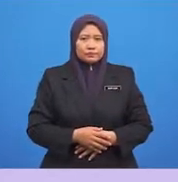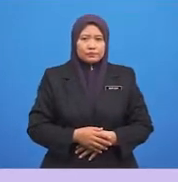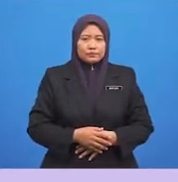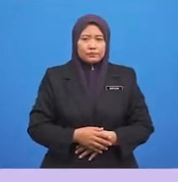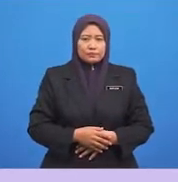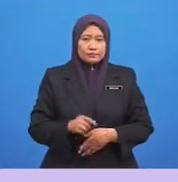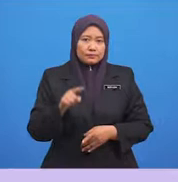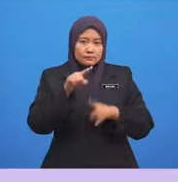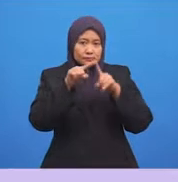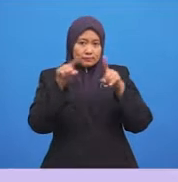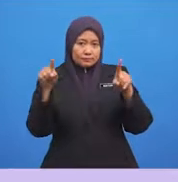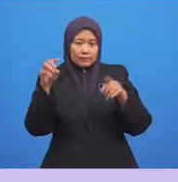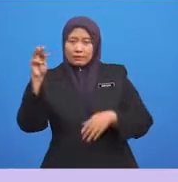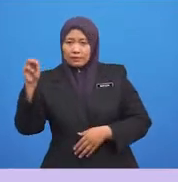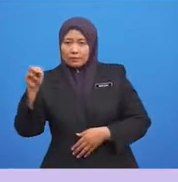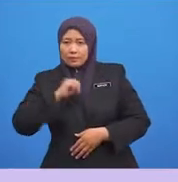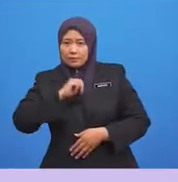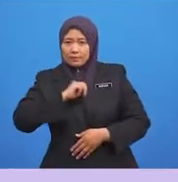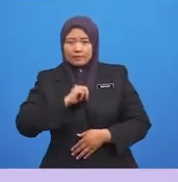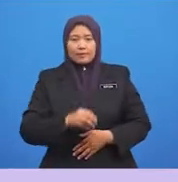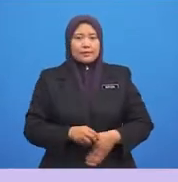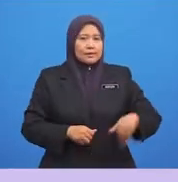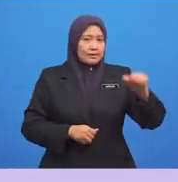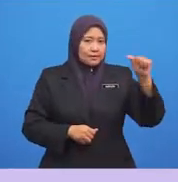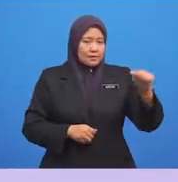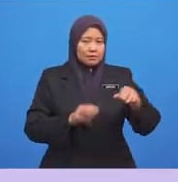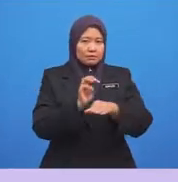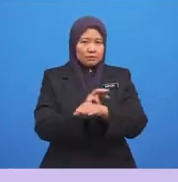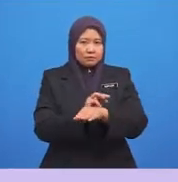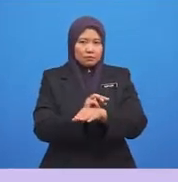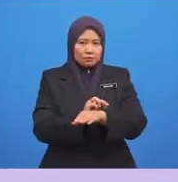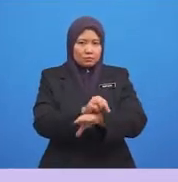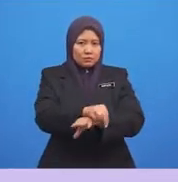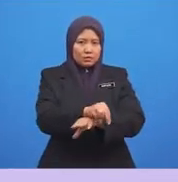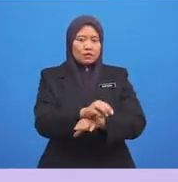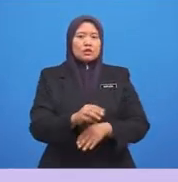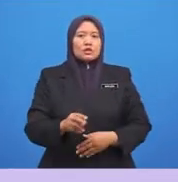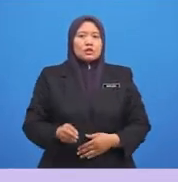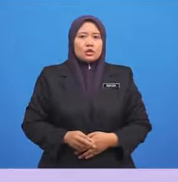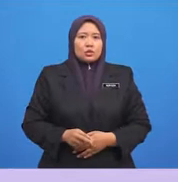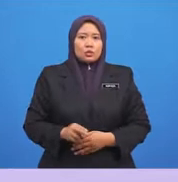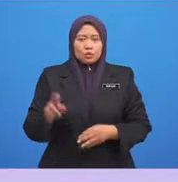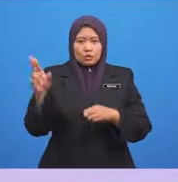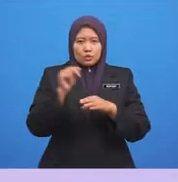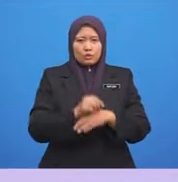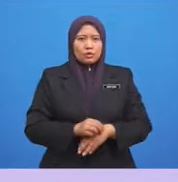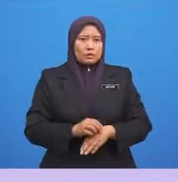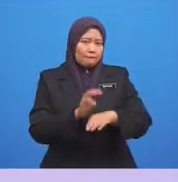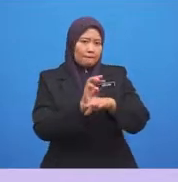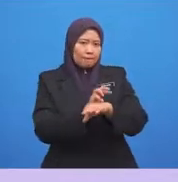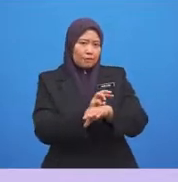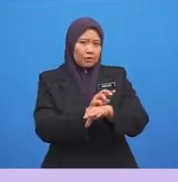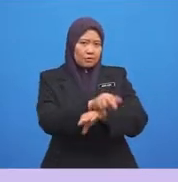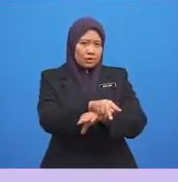masing-masing. A, memeras urut. B, memeras